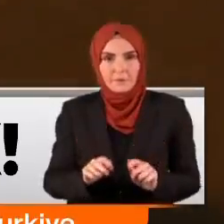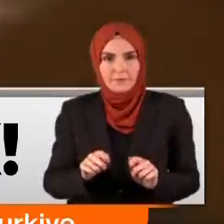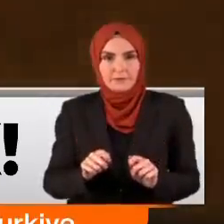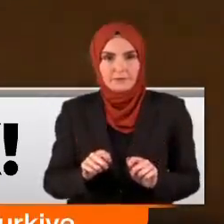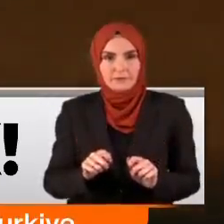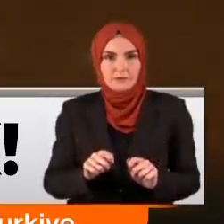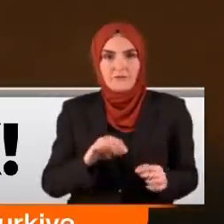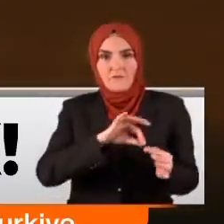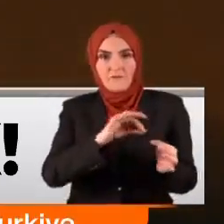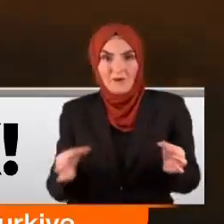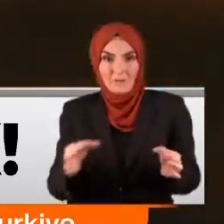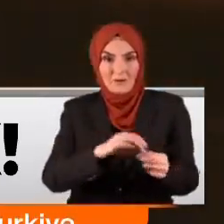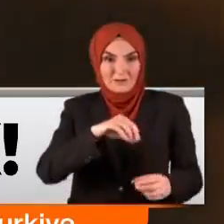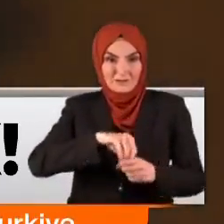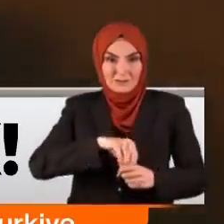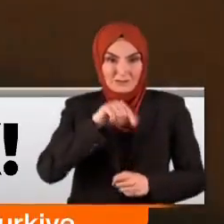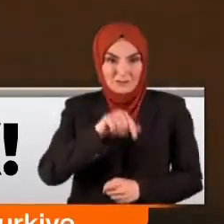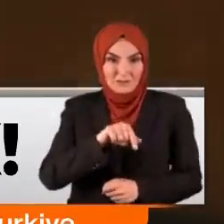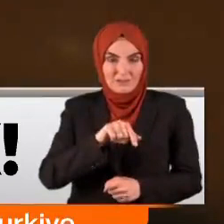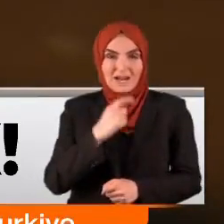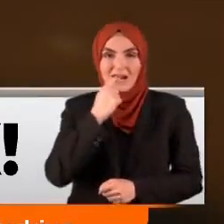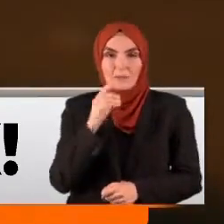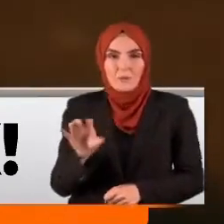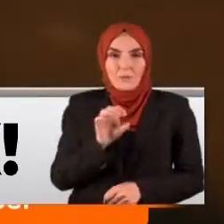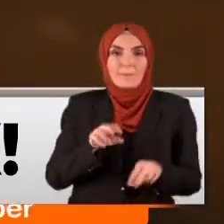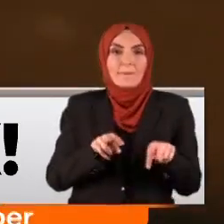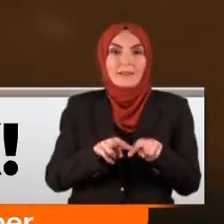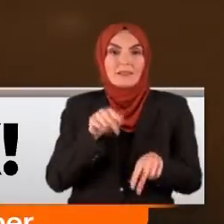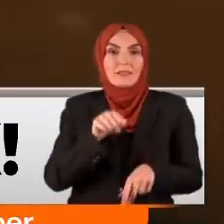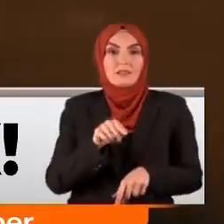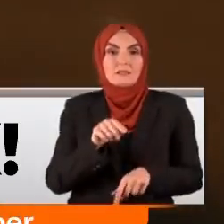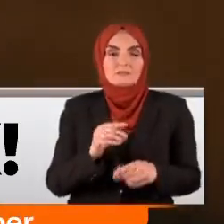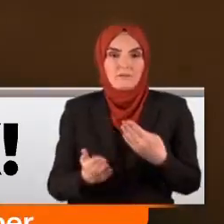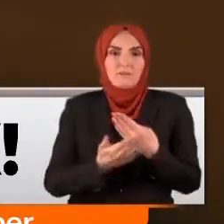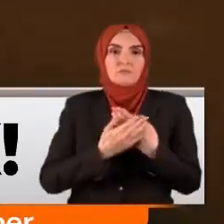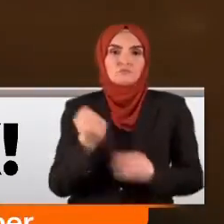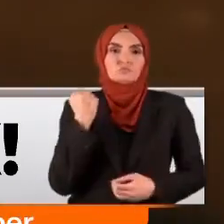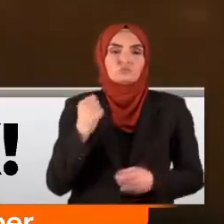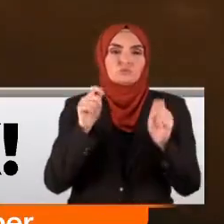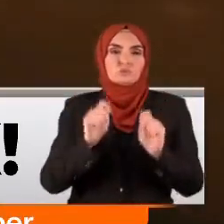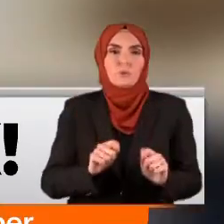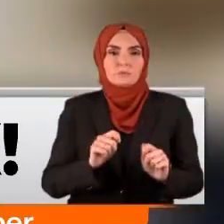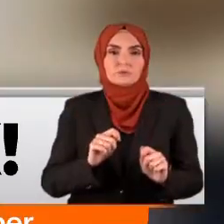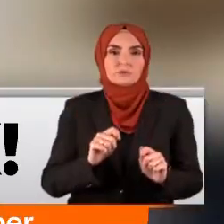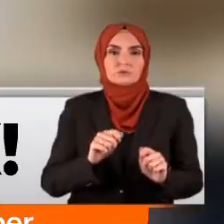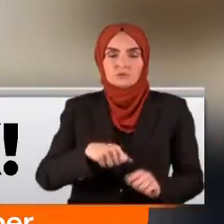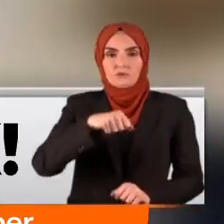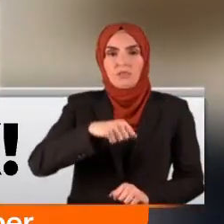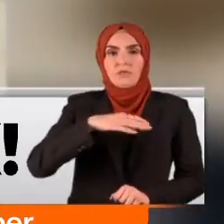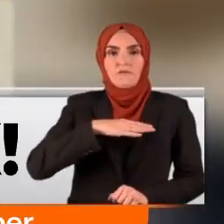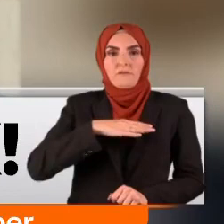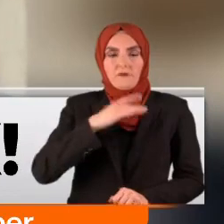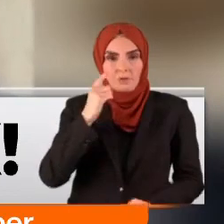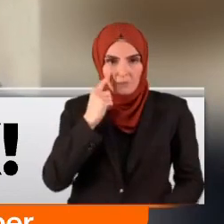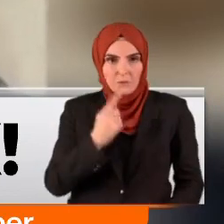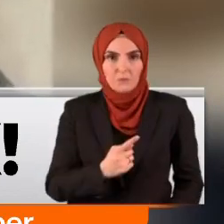fermuar içerisinde mıknatısla güçlendirilmiş bir çanta olduğu görülmüş. Zihni sinir